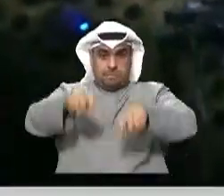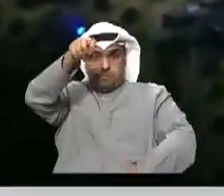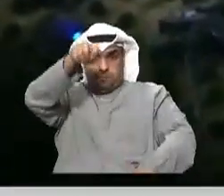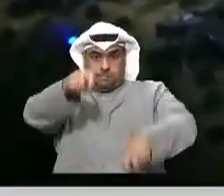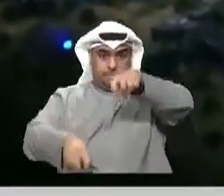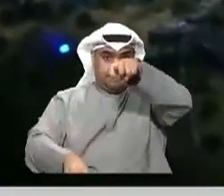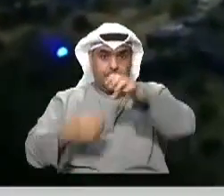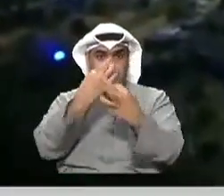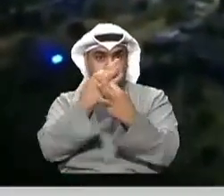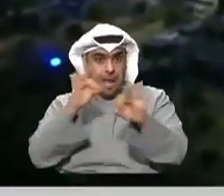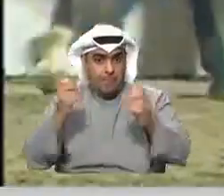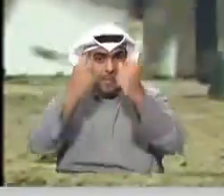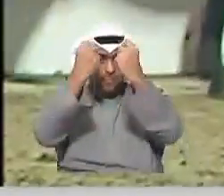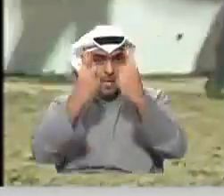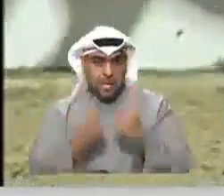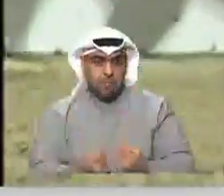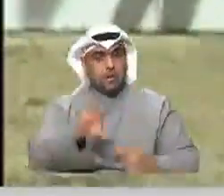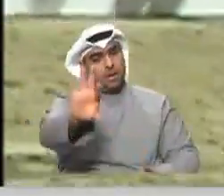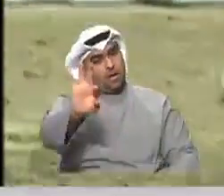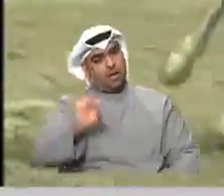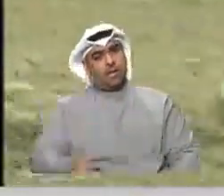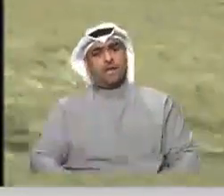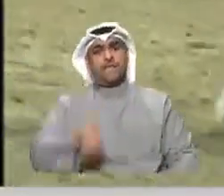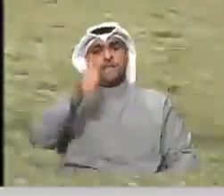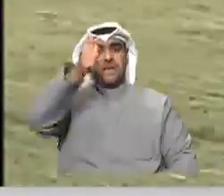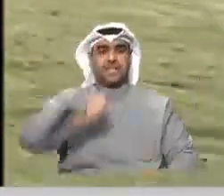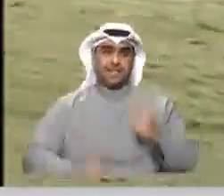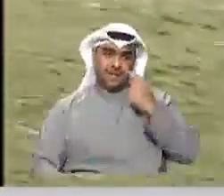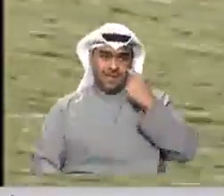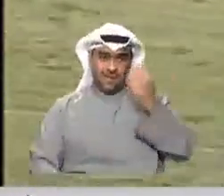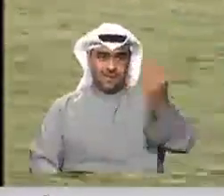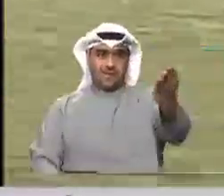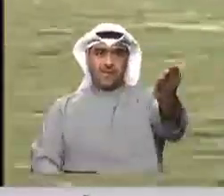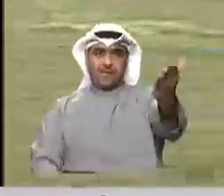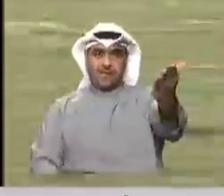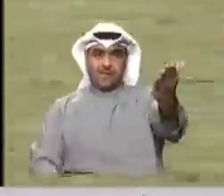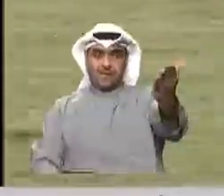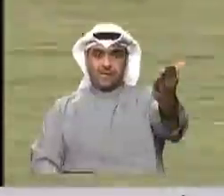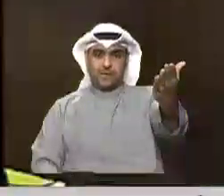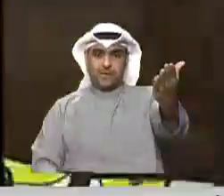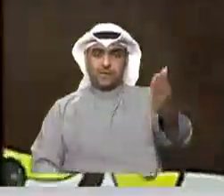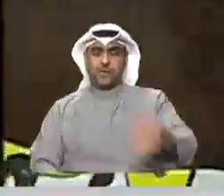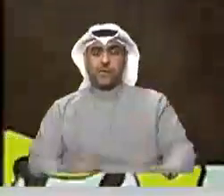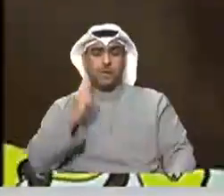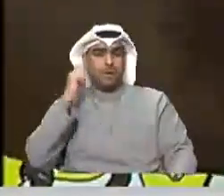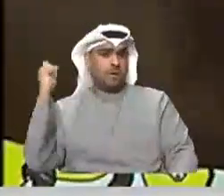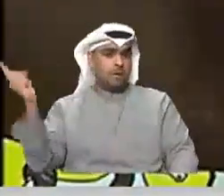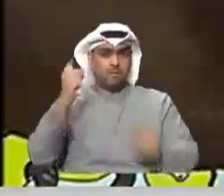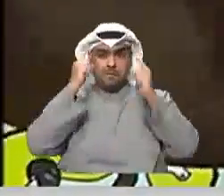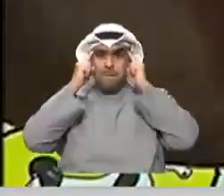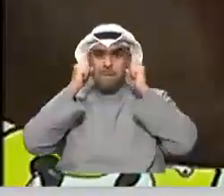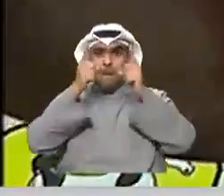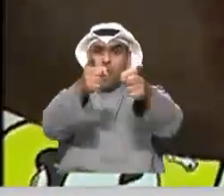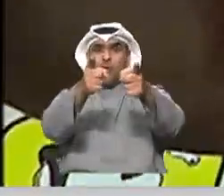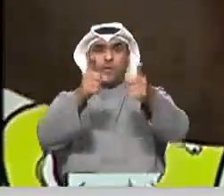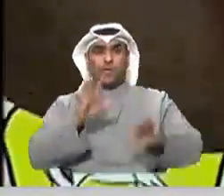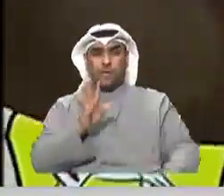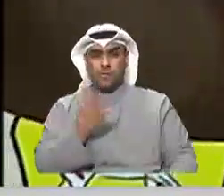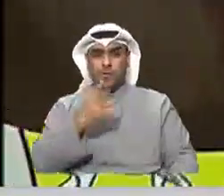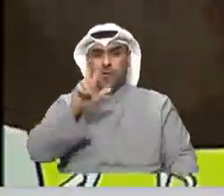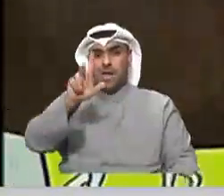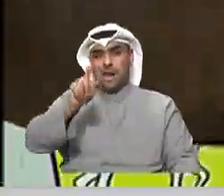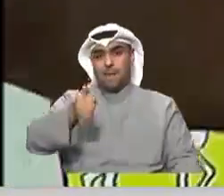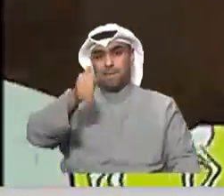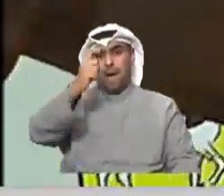فئاتها إنتاج محلي قوي للمرابط المشاركة وتألق ملحوظ لمرابط البارق